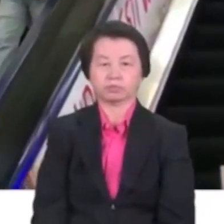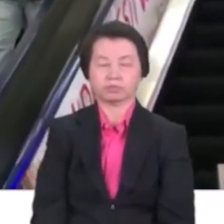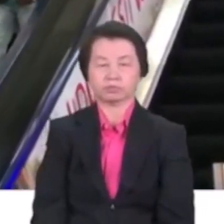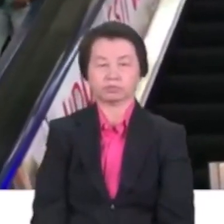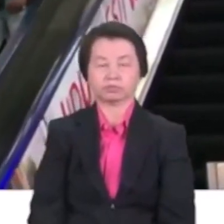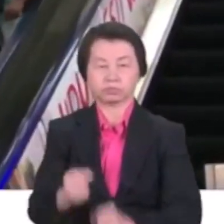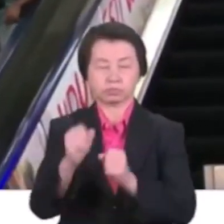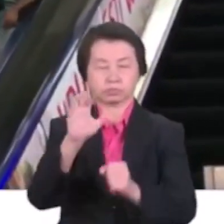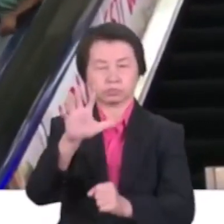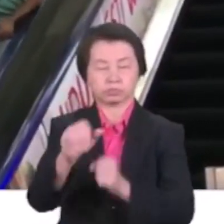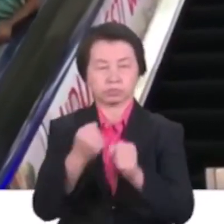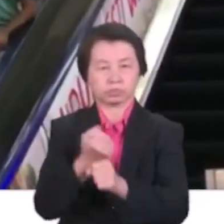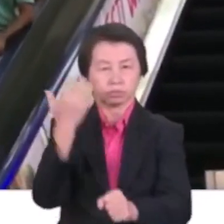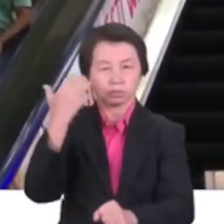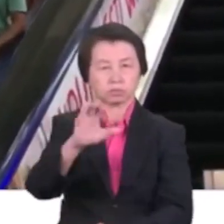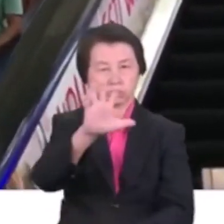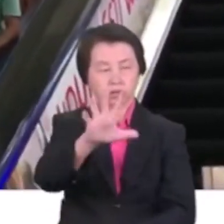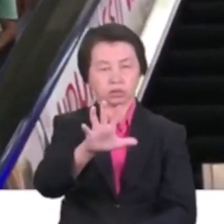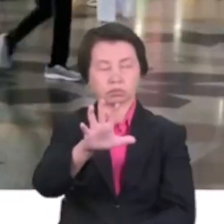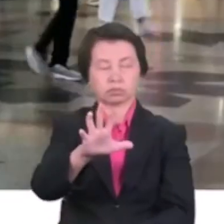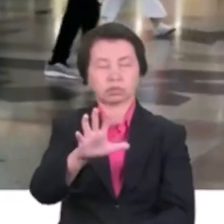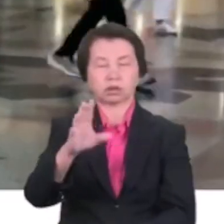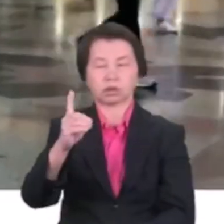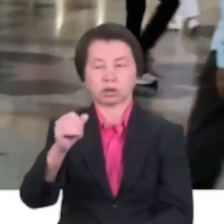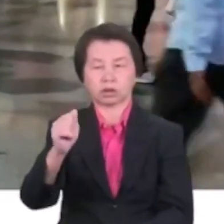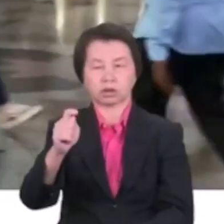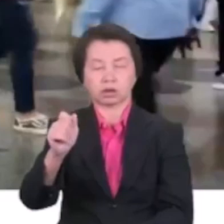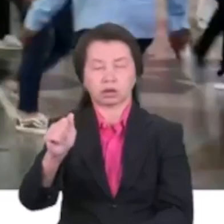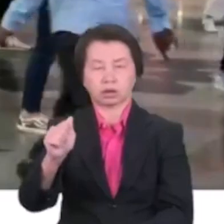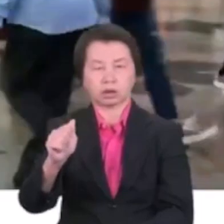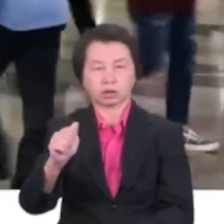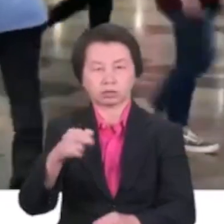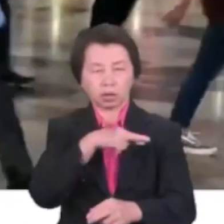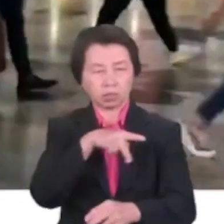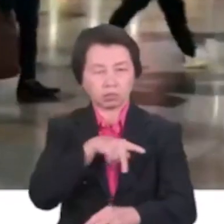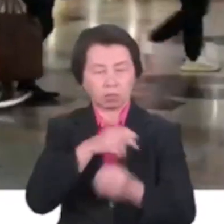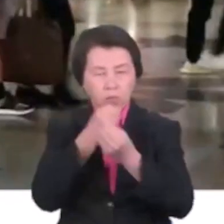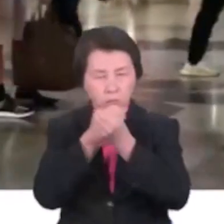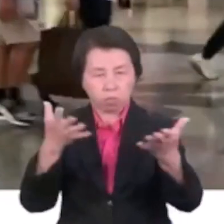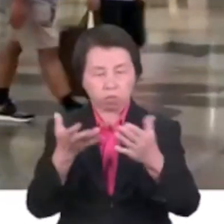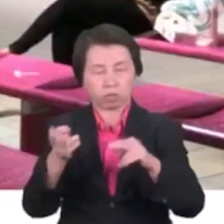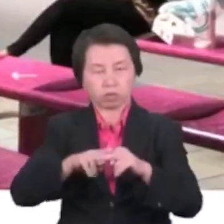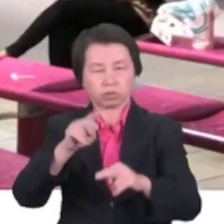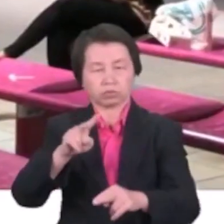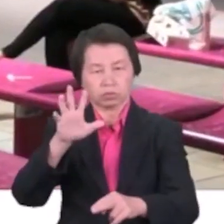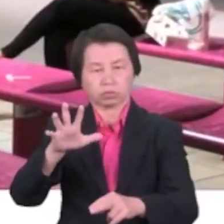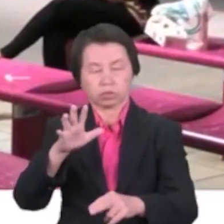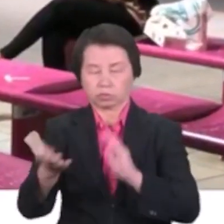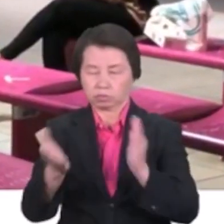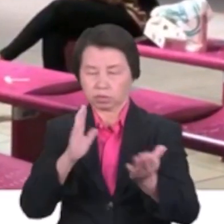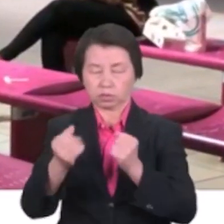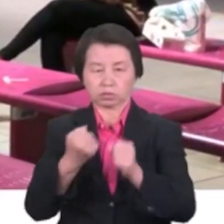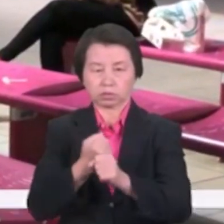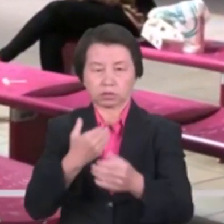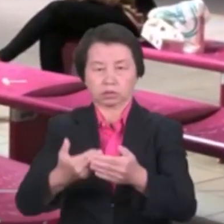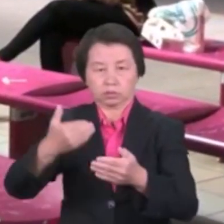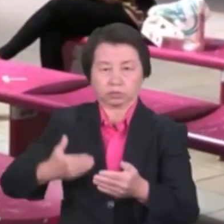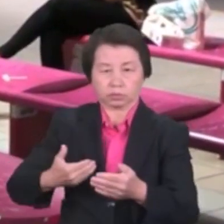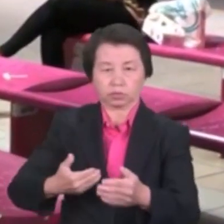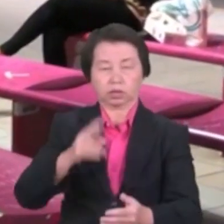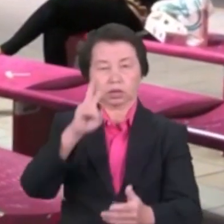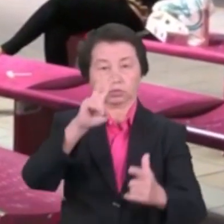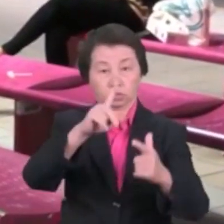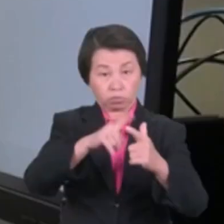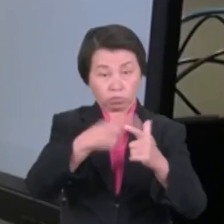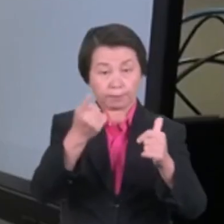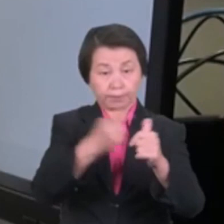Tahun lalu, 50 kes kebocoran data peribadi direkodkan, meningkat 22 kes berbanding tahun sebelumnya. Manakala untuk dua